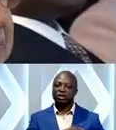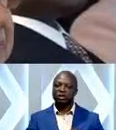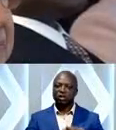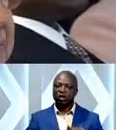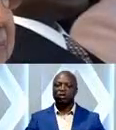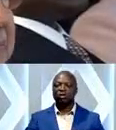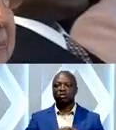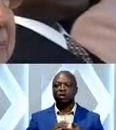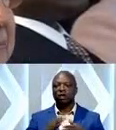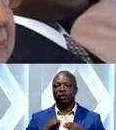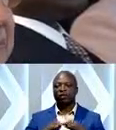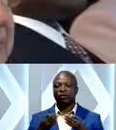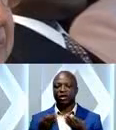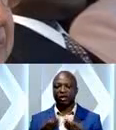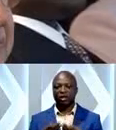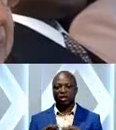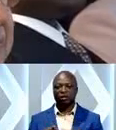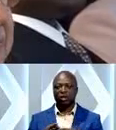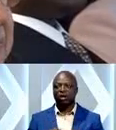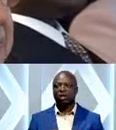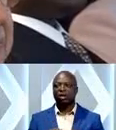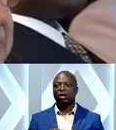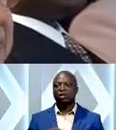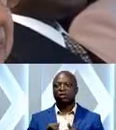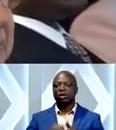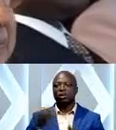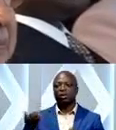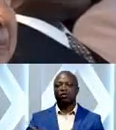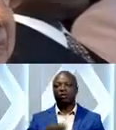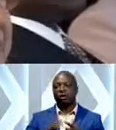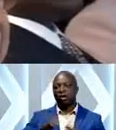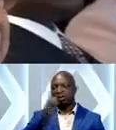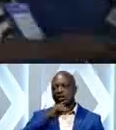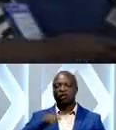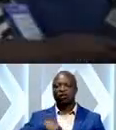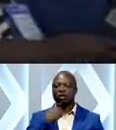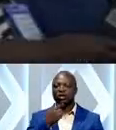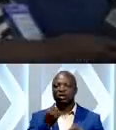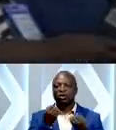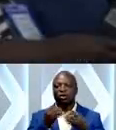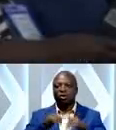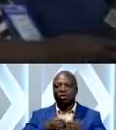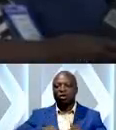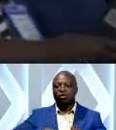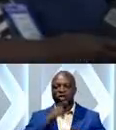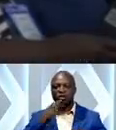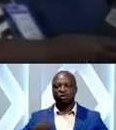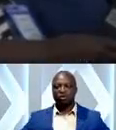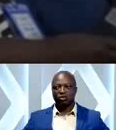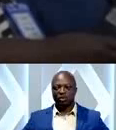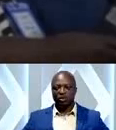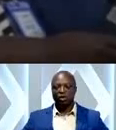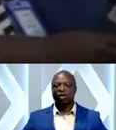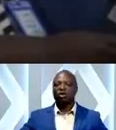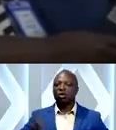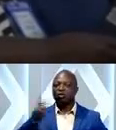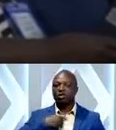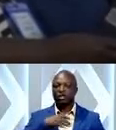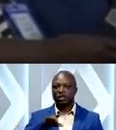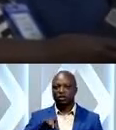très fraternellement la bienvenue à Lomé et vous dire combien nous sommes heureux que vous ayez